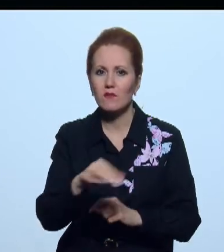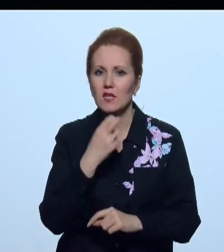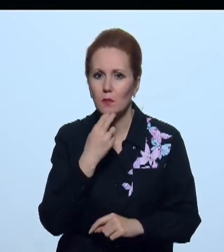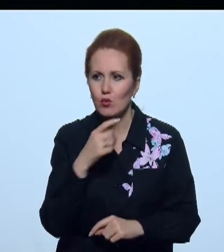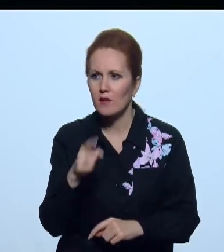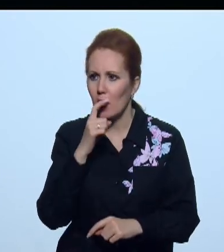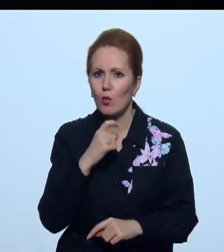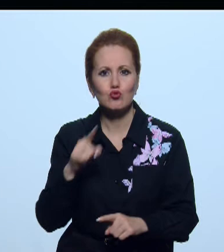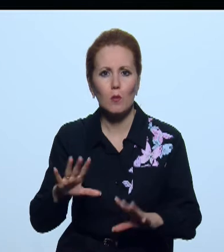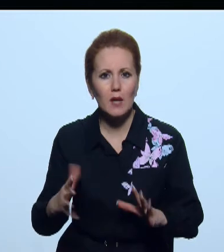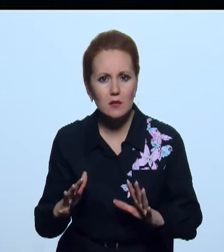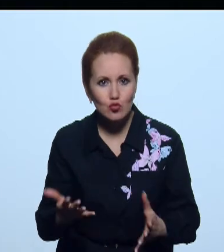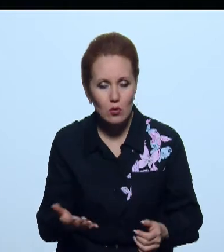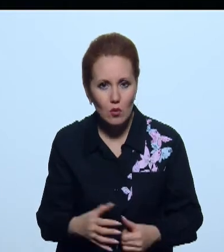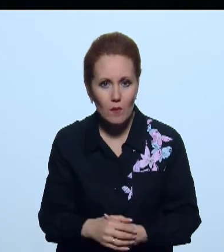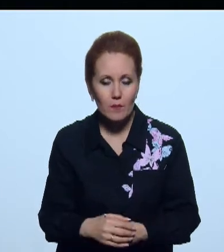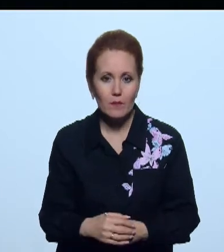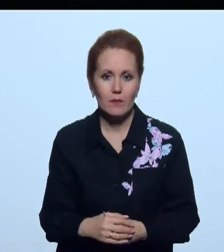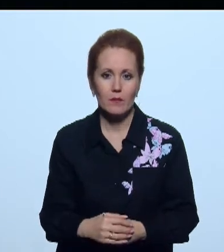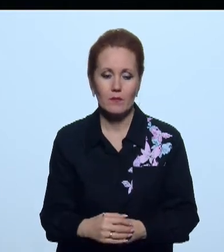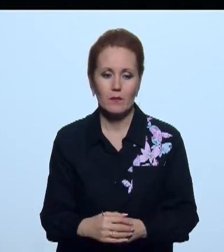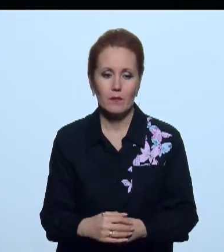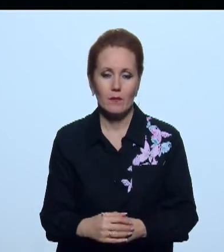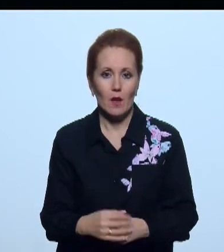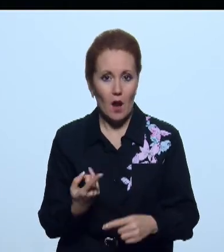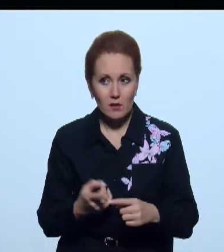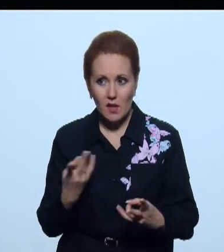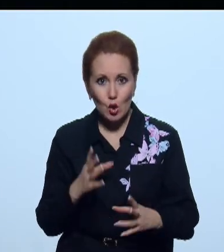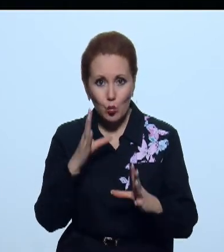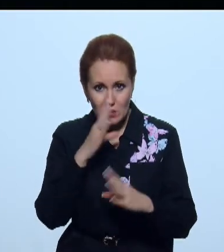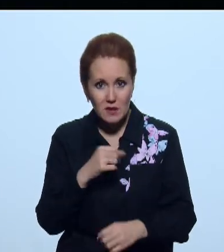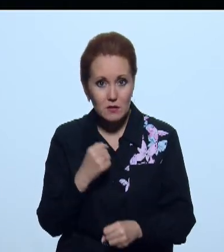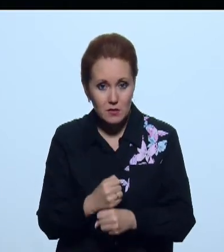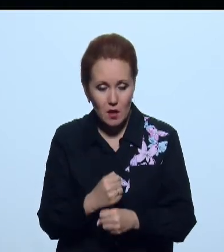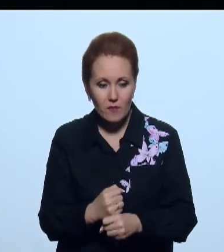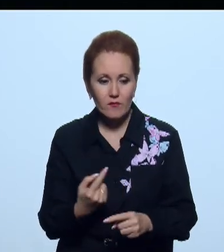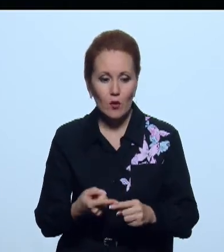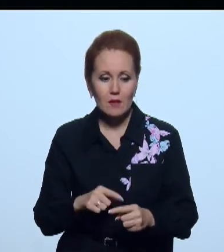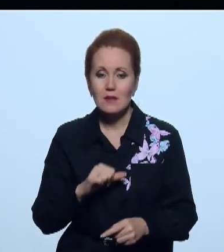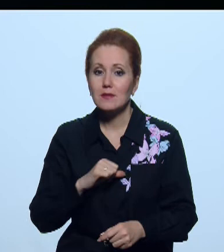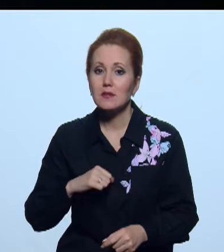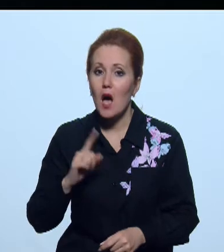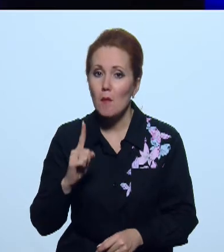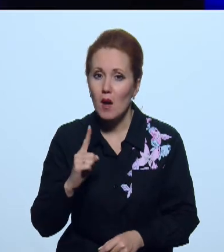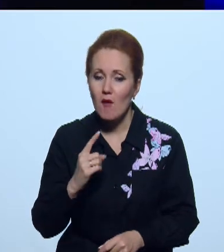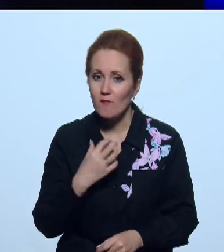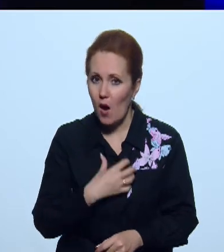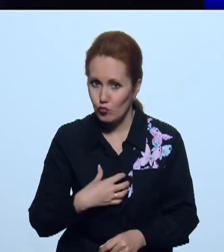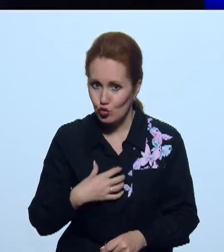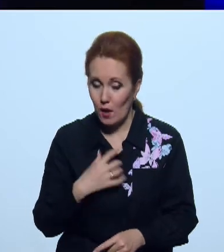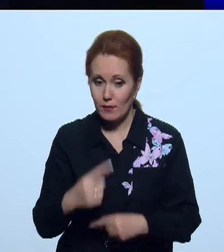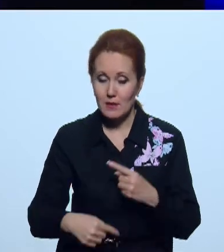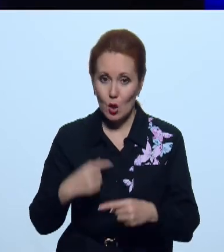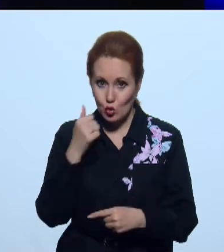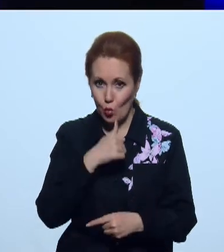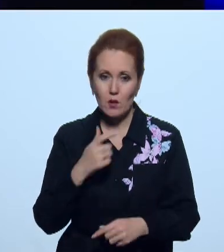не поняли, что произошло. То есть, и надо это сделать, пока диалог следующий вот не пришел. Вот это вот самое важное. Уже на следующий